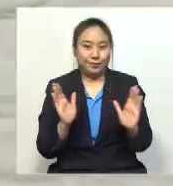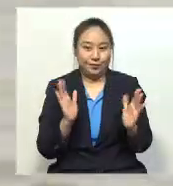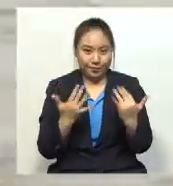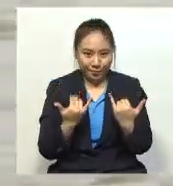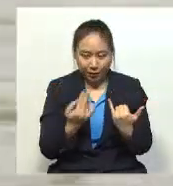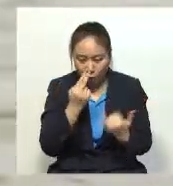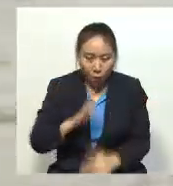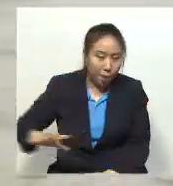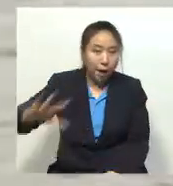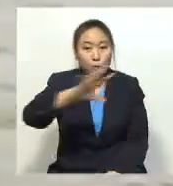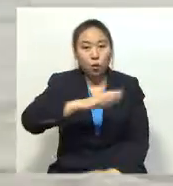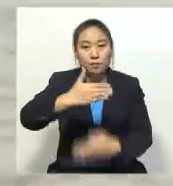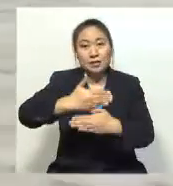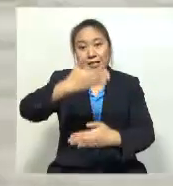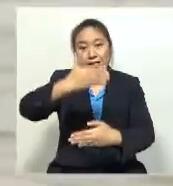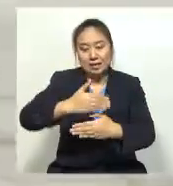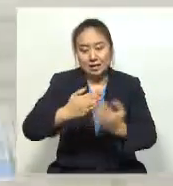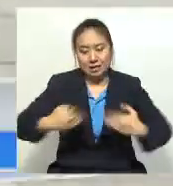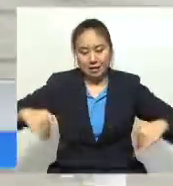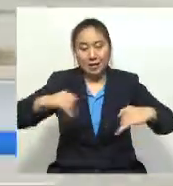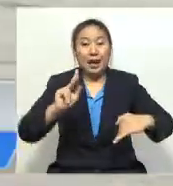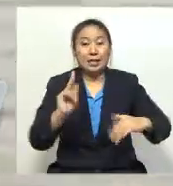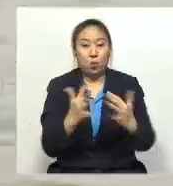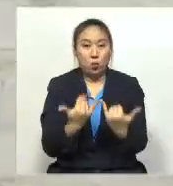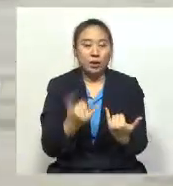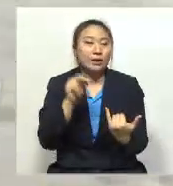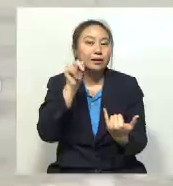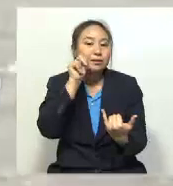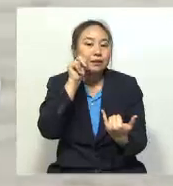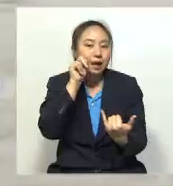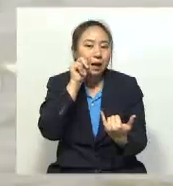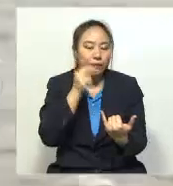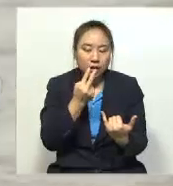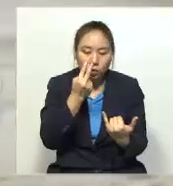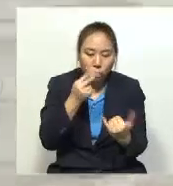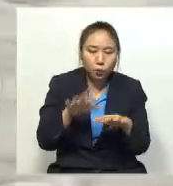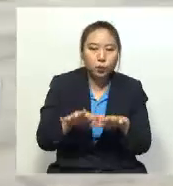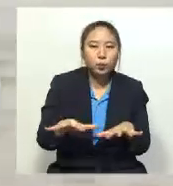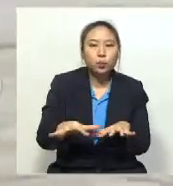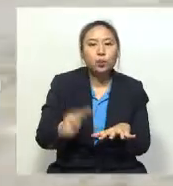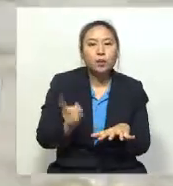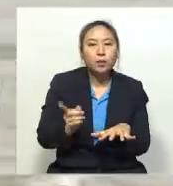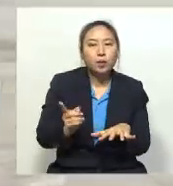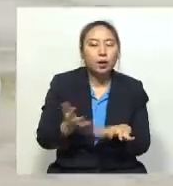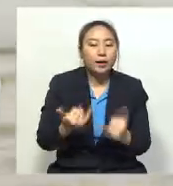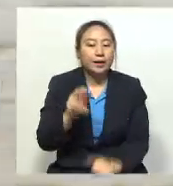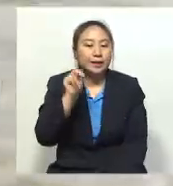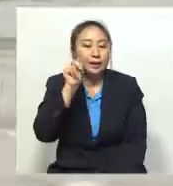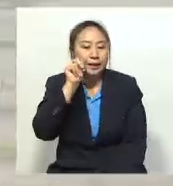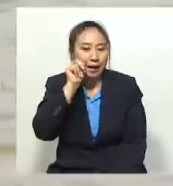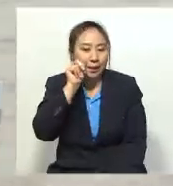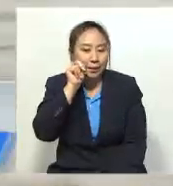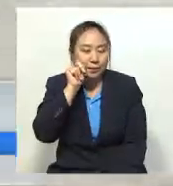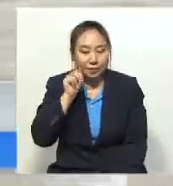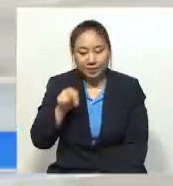ถานการณ์ภาพรวมที่เขื่อนแก่งกระจานในวันนี้ค่ะสภาพน้ำยังอยู่ในสภาวะที่ยังคงทรงตัวค่ะโดยปริมาณน้ำที่ไหลข้